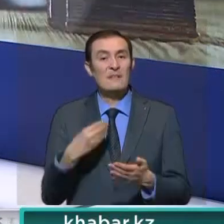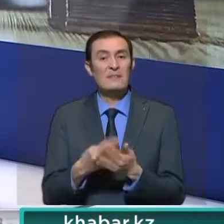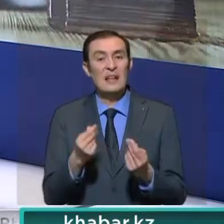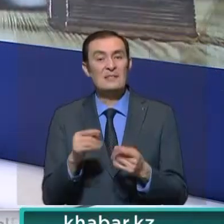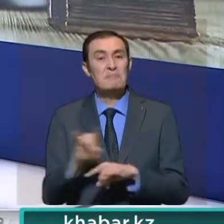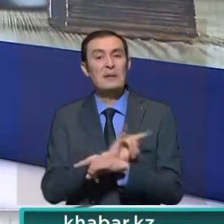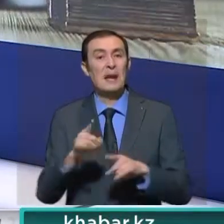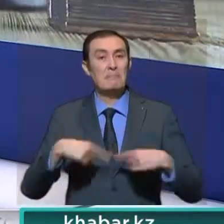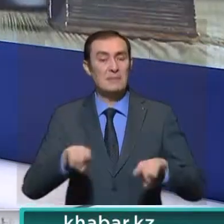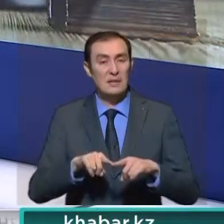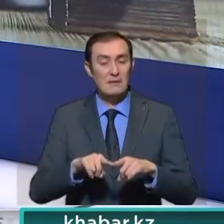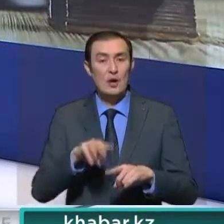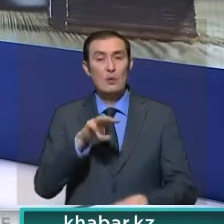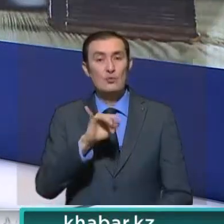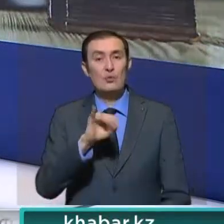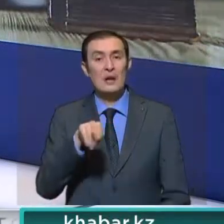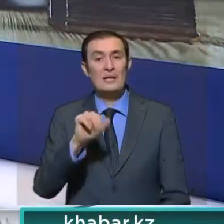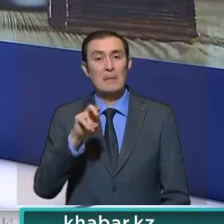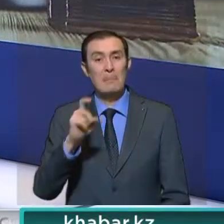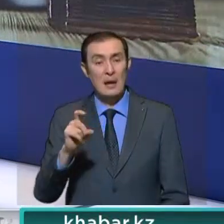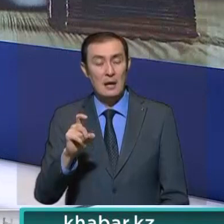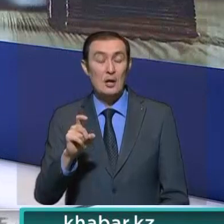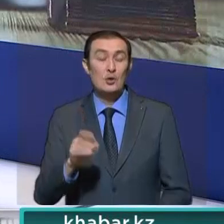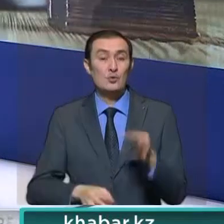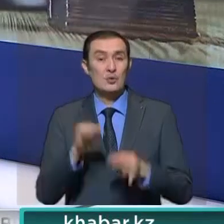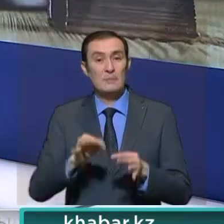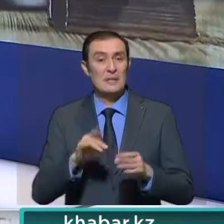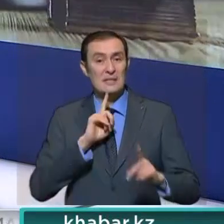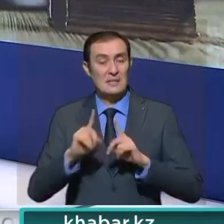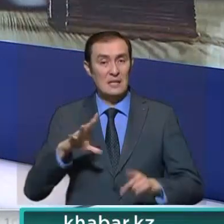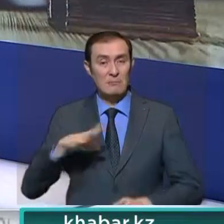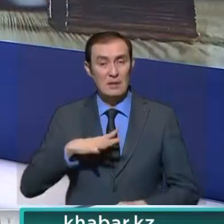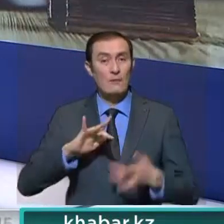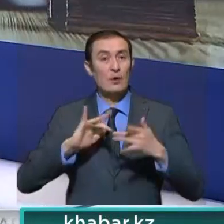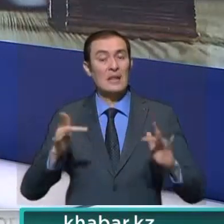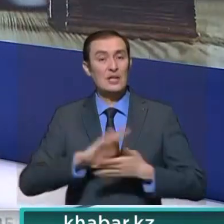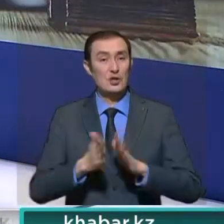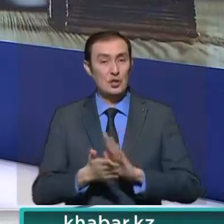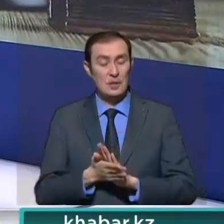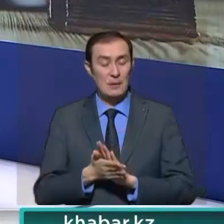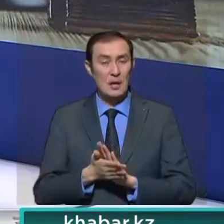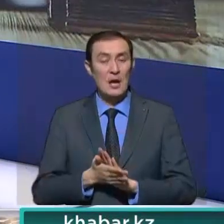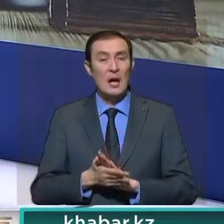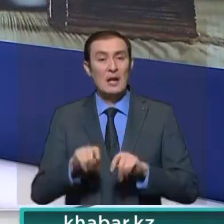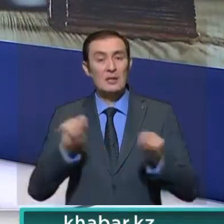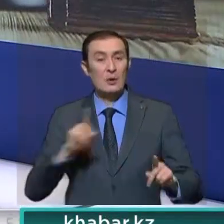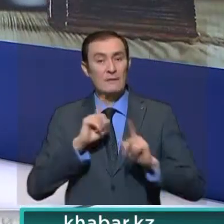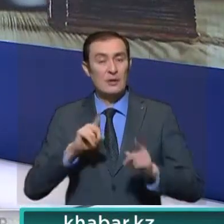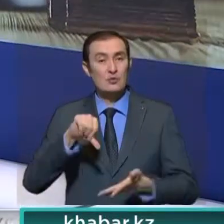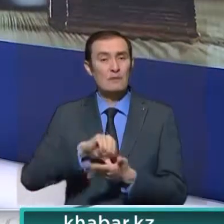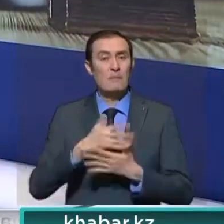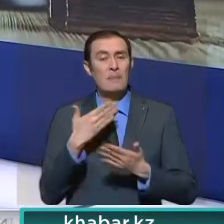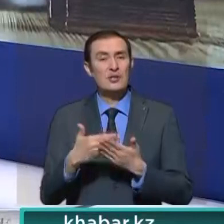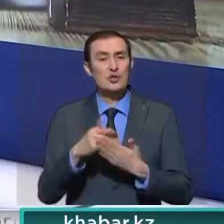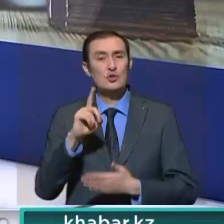финансовой пирамидой мударабах Capital первая судебное заседание прошло в онлайн режиме а к видеоконференция подключилась почти